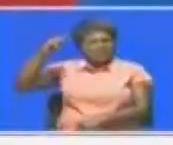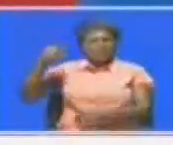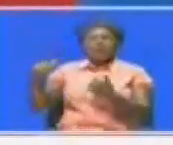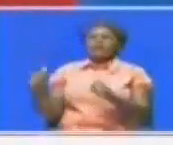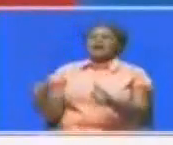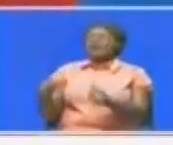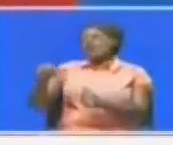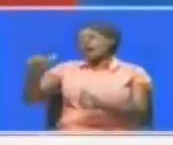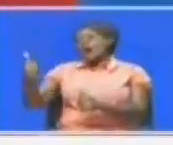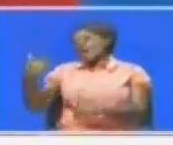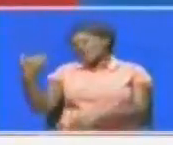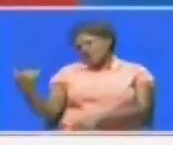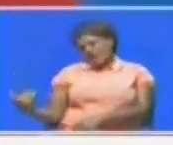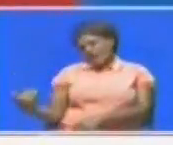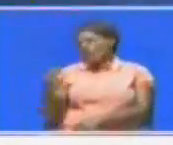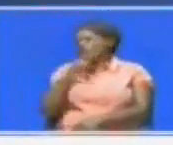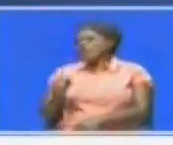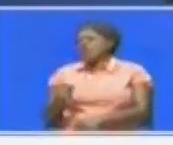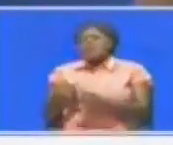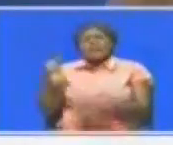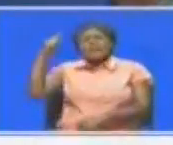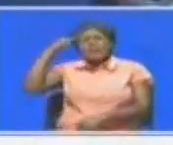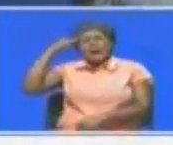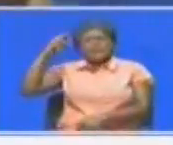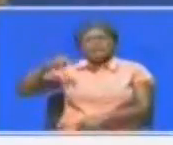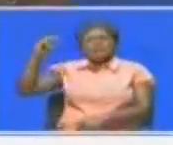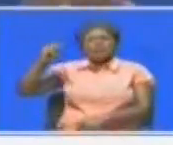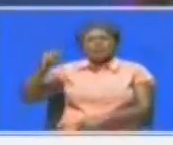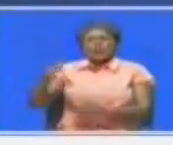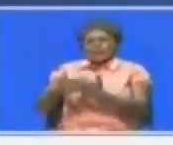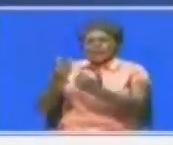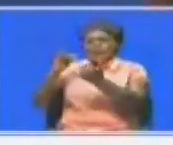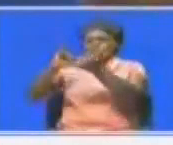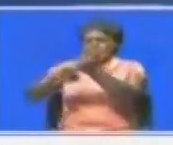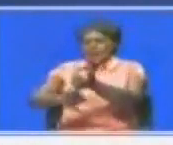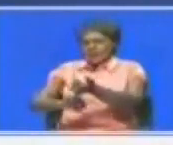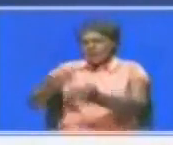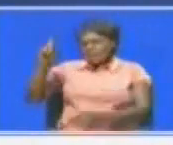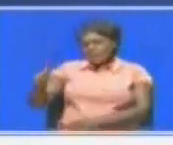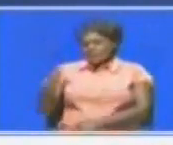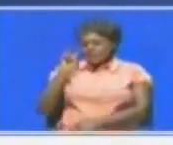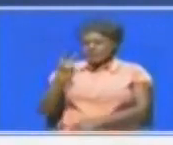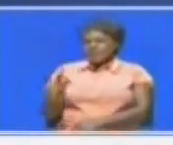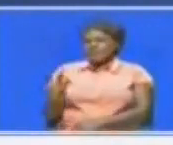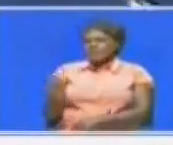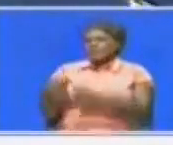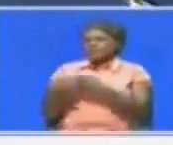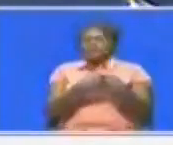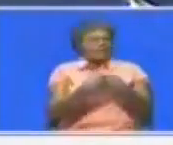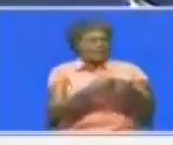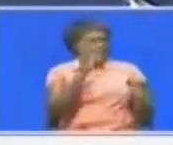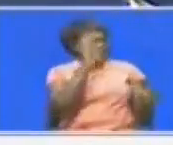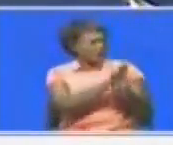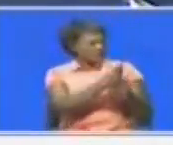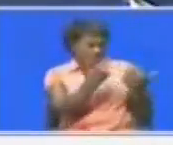Na kuna wengine miaka yao iko kidogo lakini amekomaa anaweza kutunza ndoa. Kwa hivyo lazima uangalie hayo. Lakini changamoto sikuizi